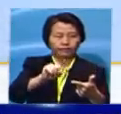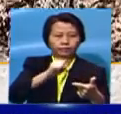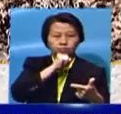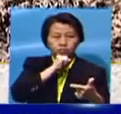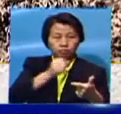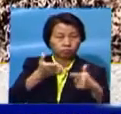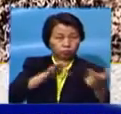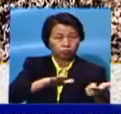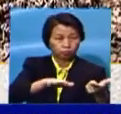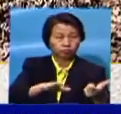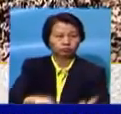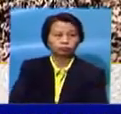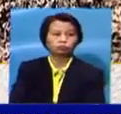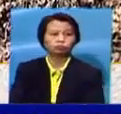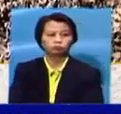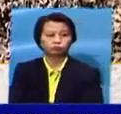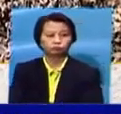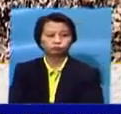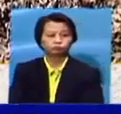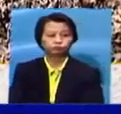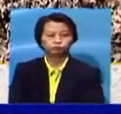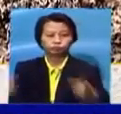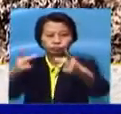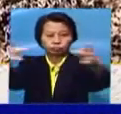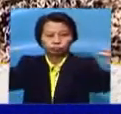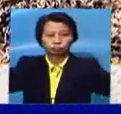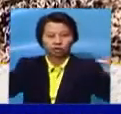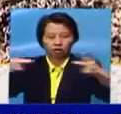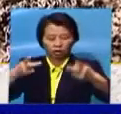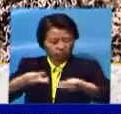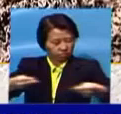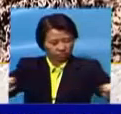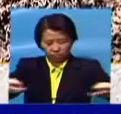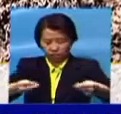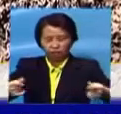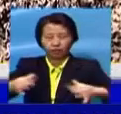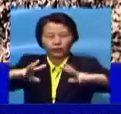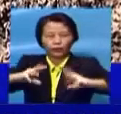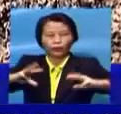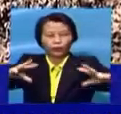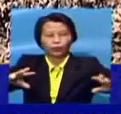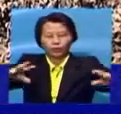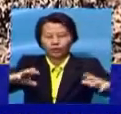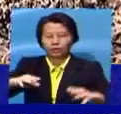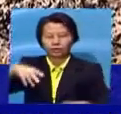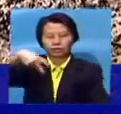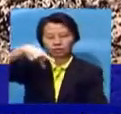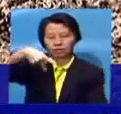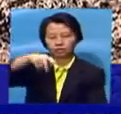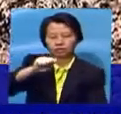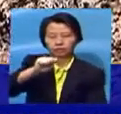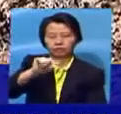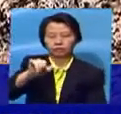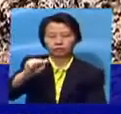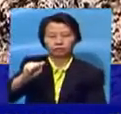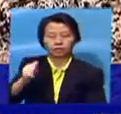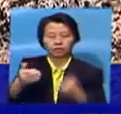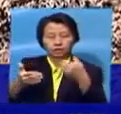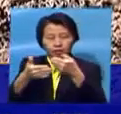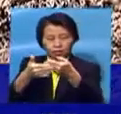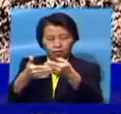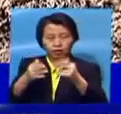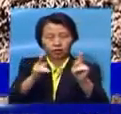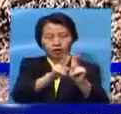moham keadaan tanah gambut dan juga berpaya di kawasan berhampiran kampungah kemaman